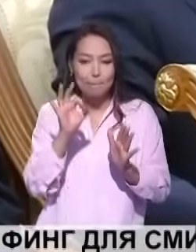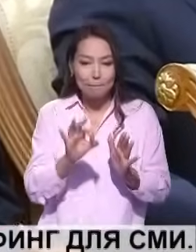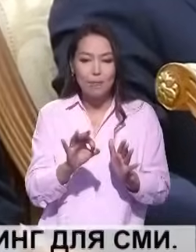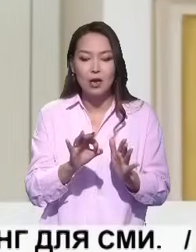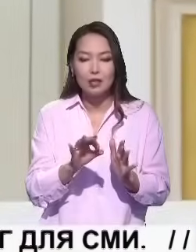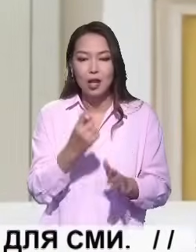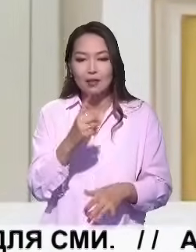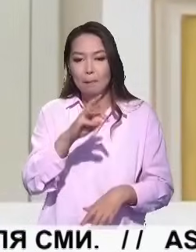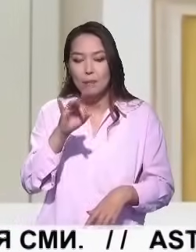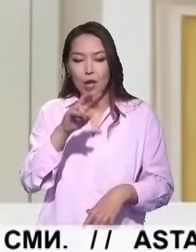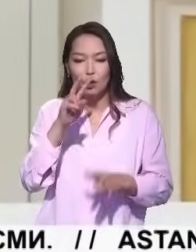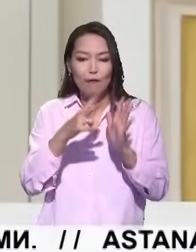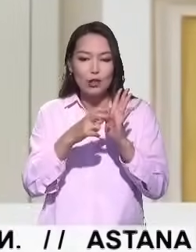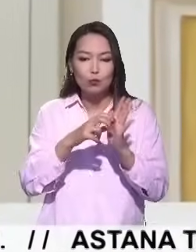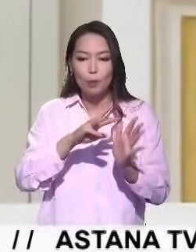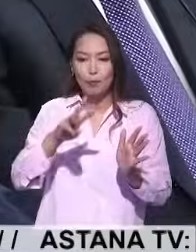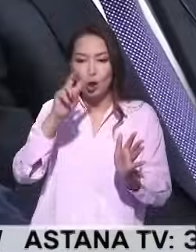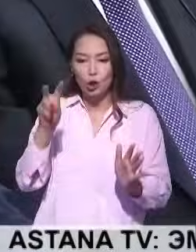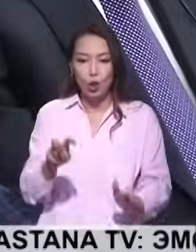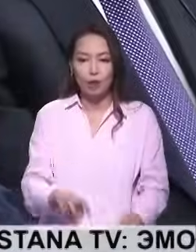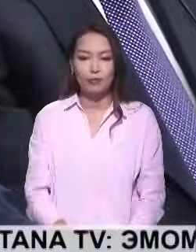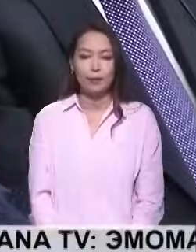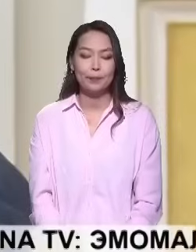1 миллиарда 800 миллионов долларов.